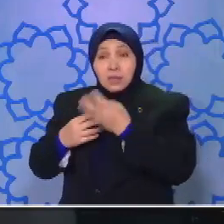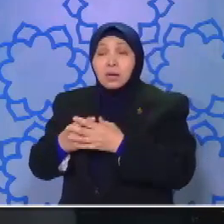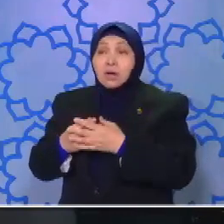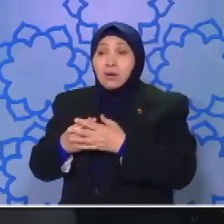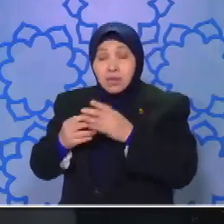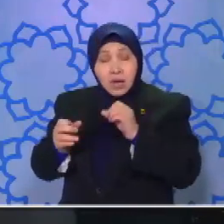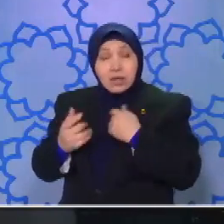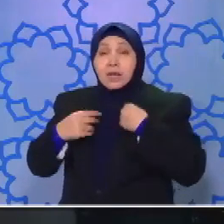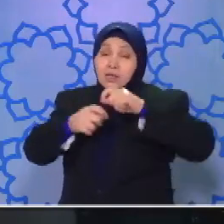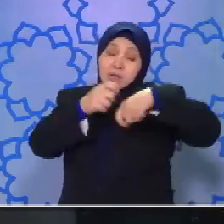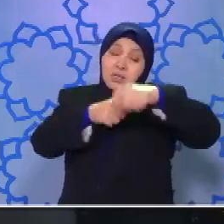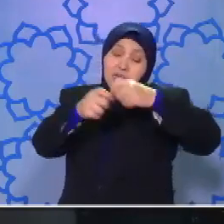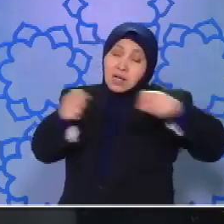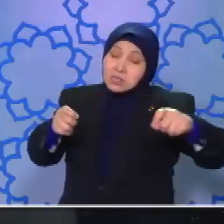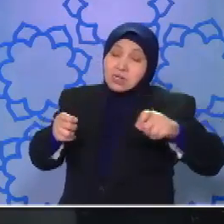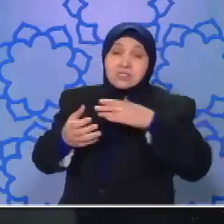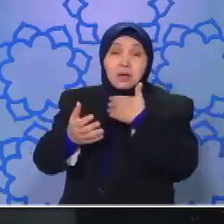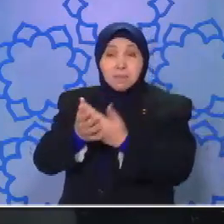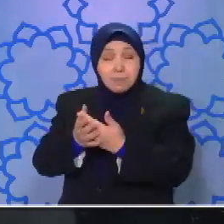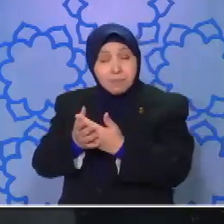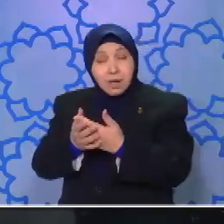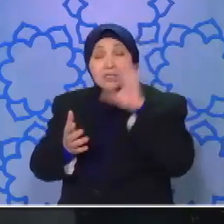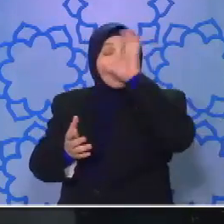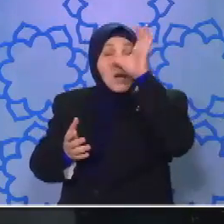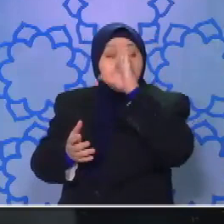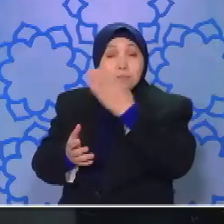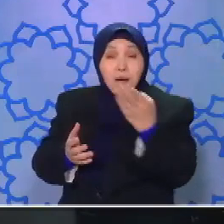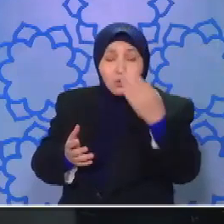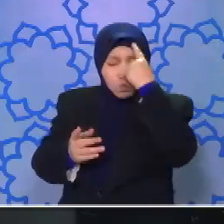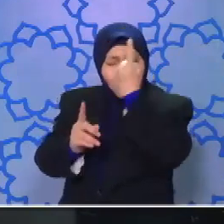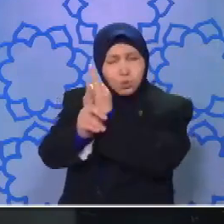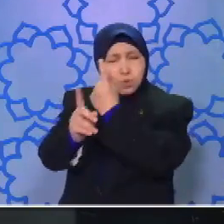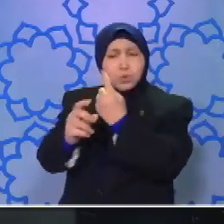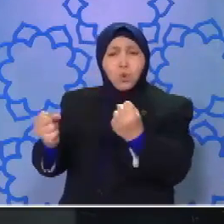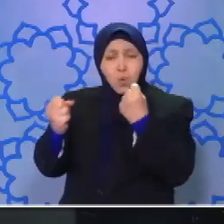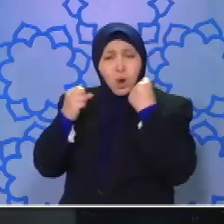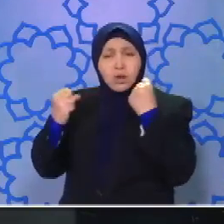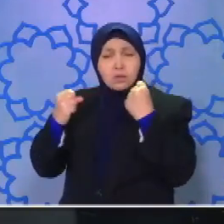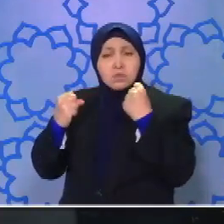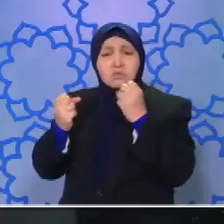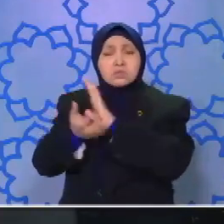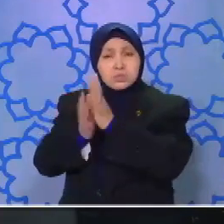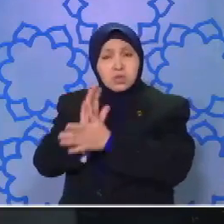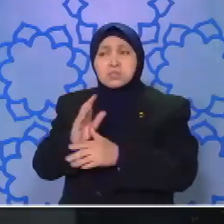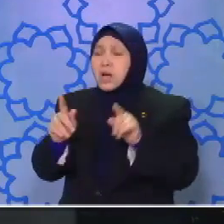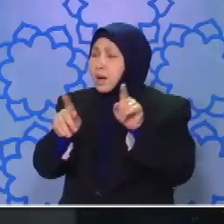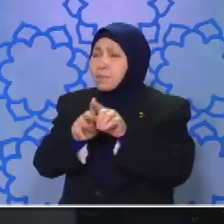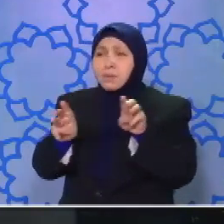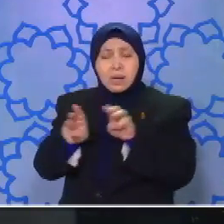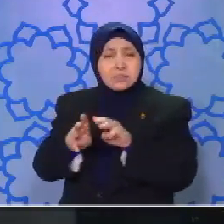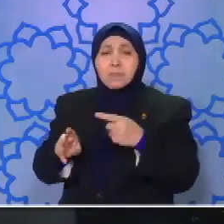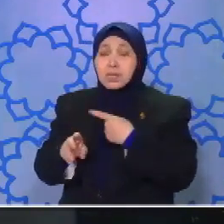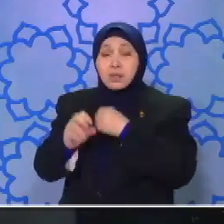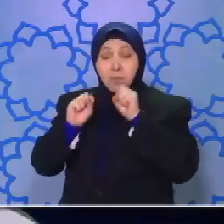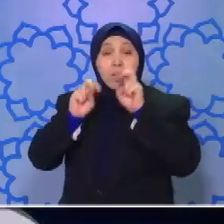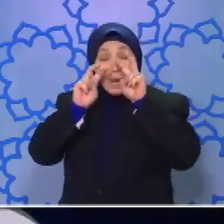sahaja, ataupun ada yang kata sampai dia kena cari bahan untuk dirikan balik betul-betul bangunan tersebut, ya, seperti yang kita